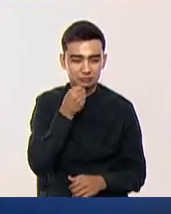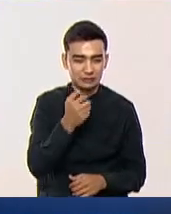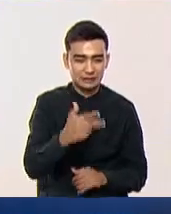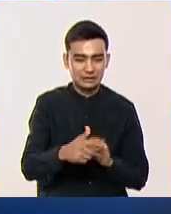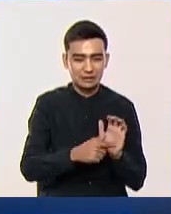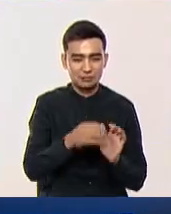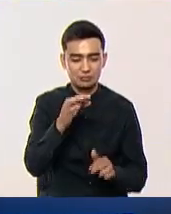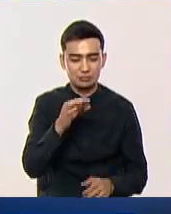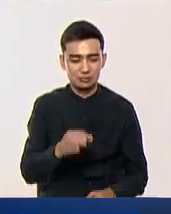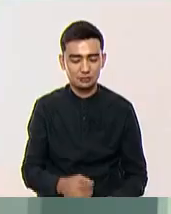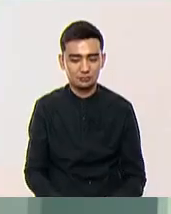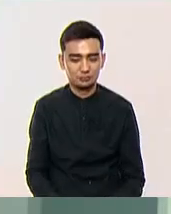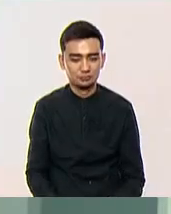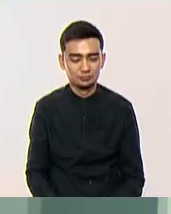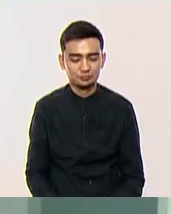37,5%.